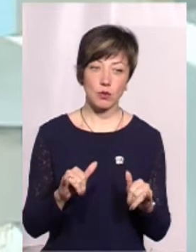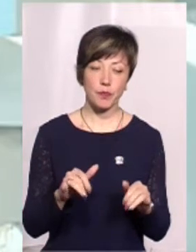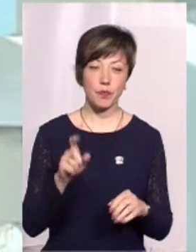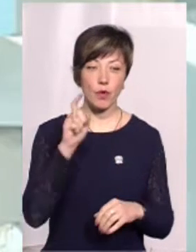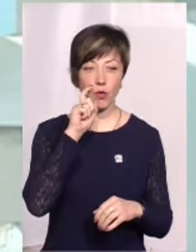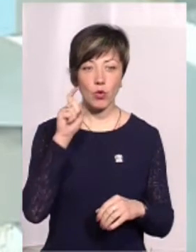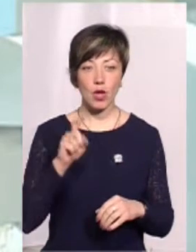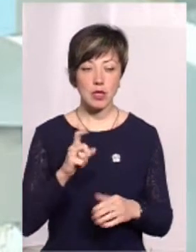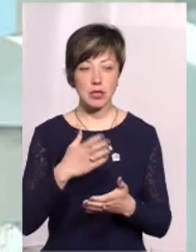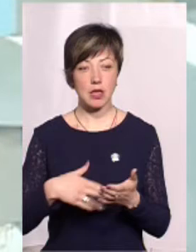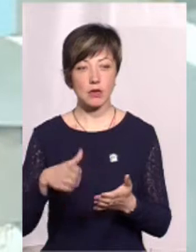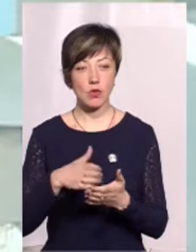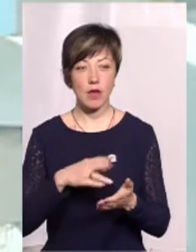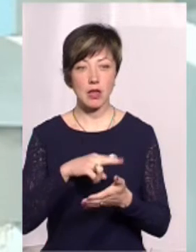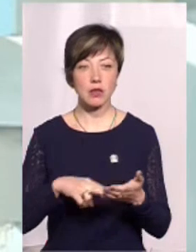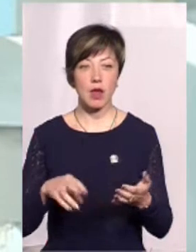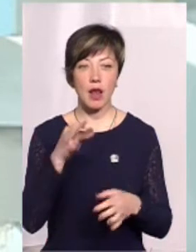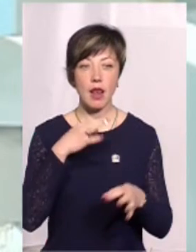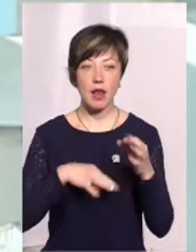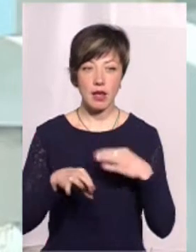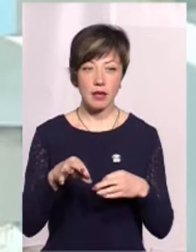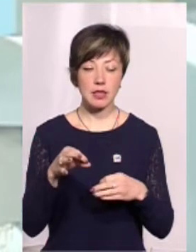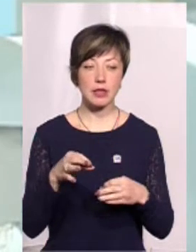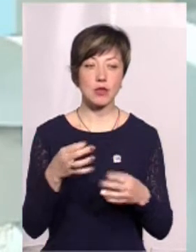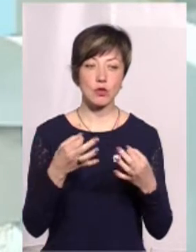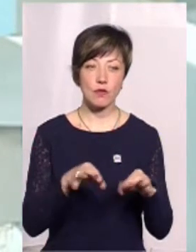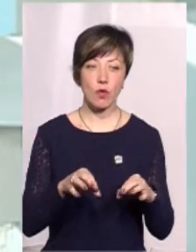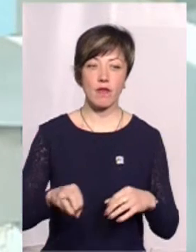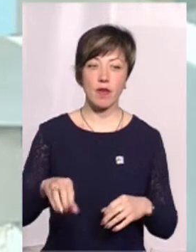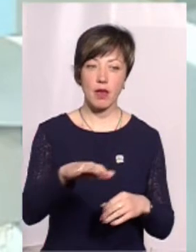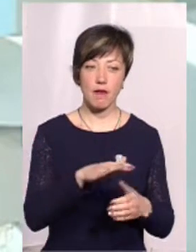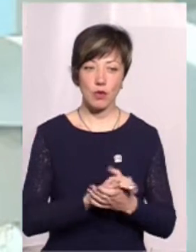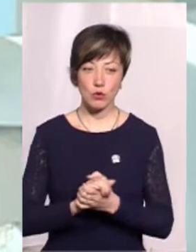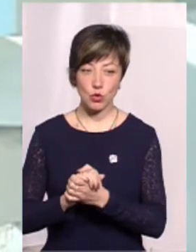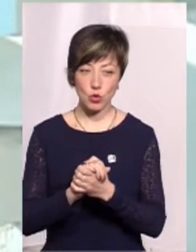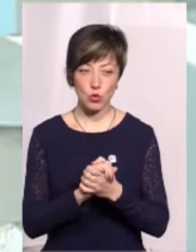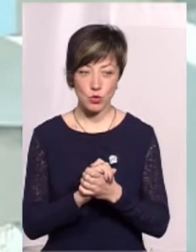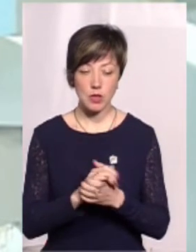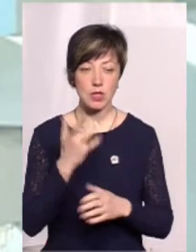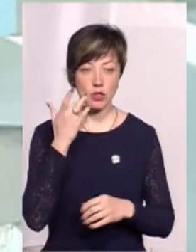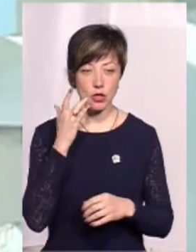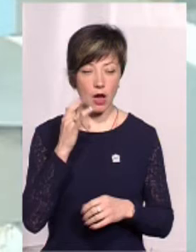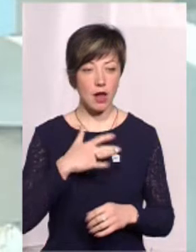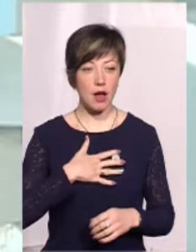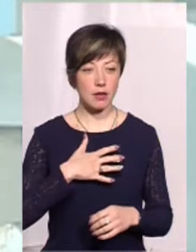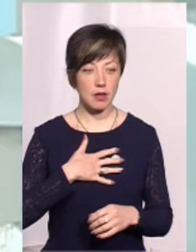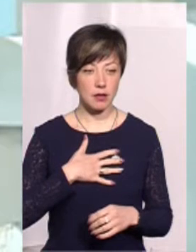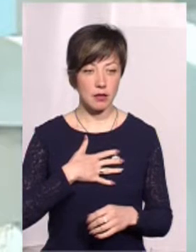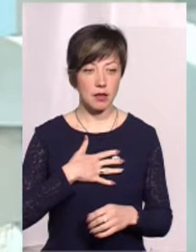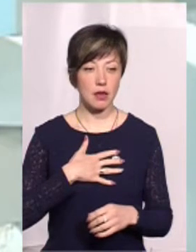В Україні скасовано ліцензування ліків, які сертифіковані в Європейському Союзі, США і